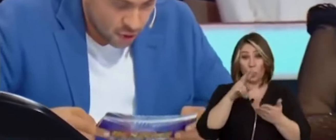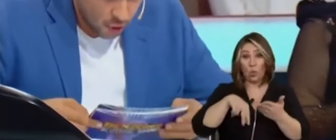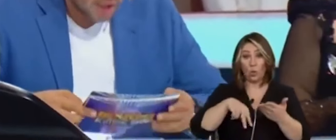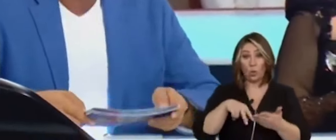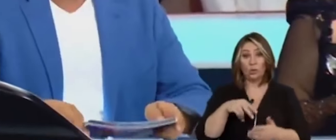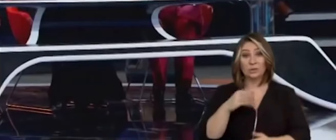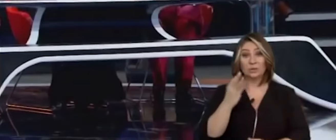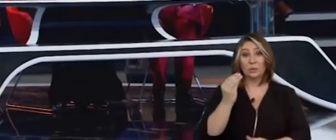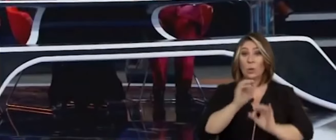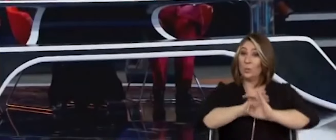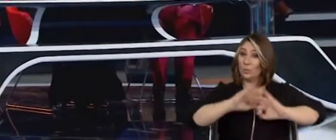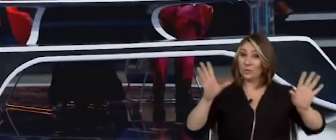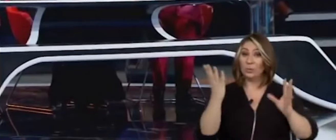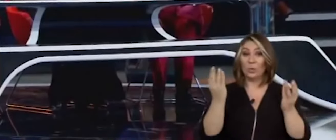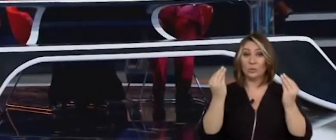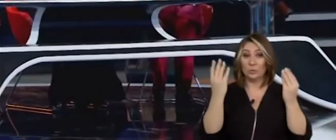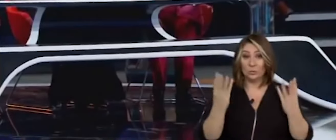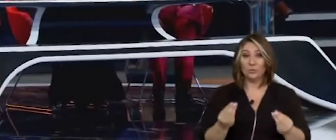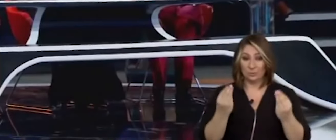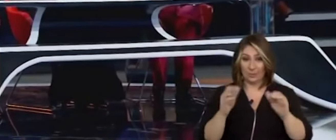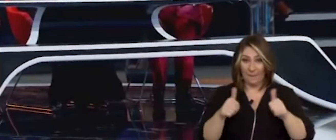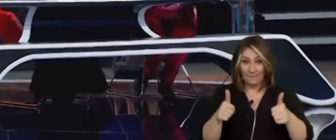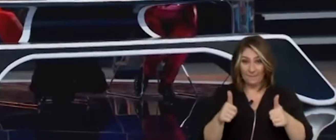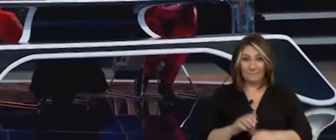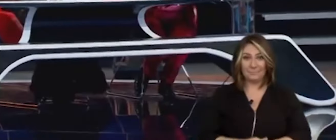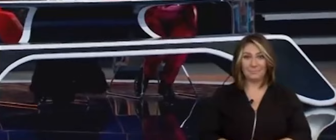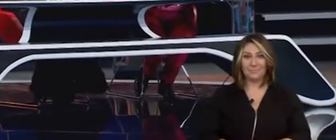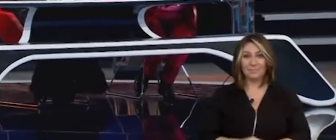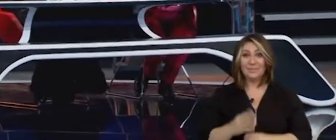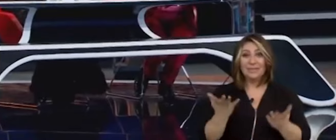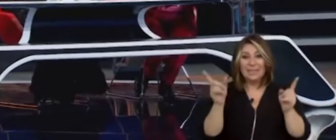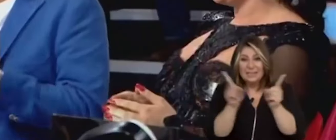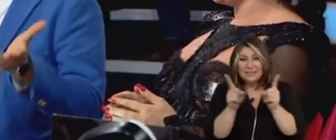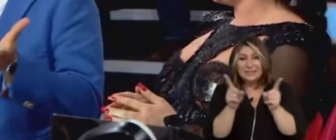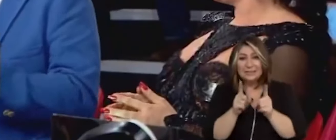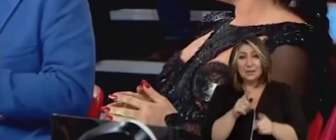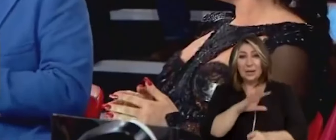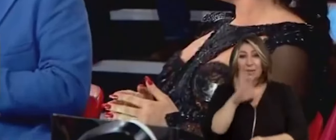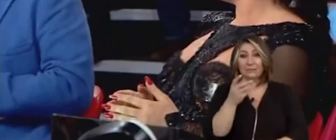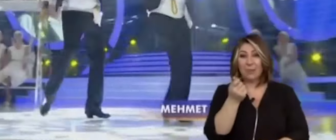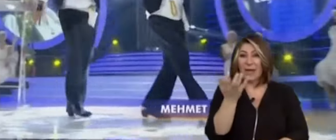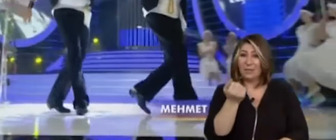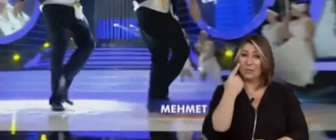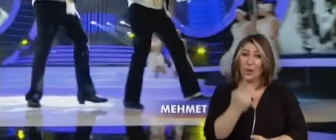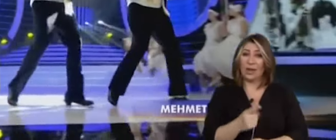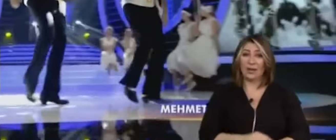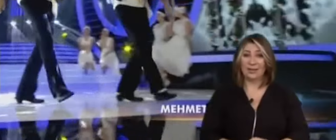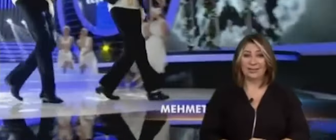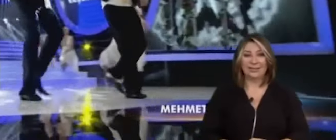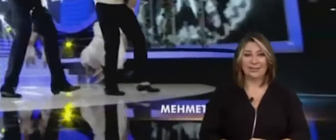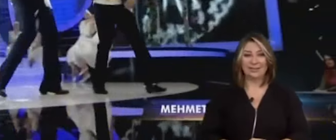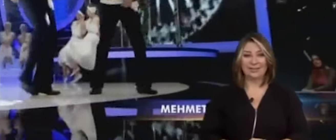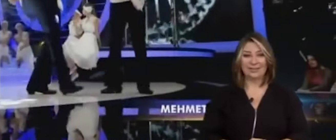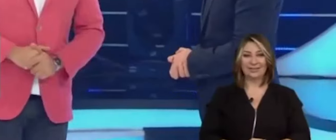oku. Evet, çok harikaydı, çok da iyi oldu, çok da güzel oldu, tamam mı? Teşekkür ederim. Neden kısa kesiyorsun? Herkes aldığı paraya göre. Biri açık,